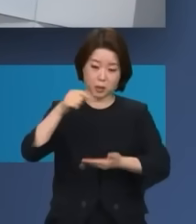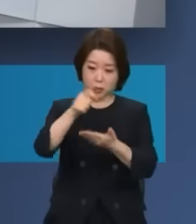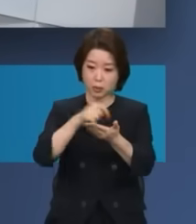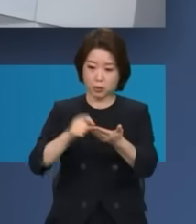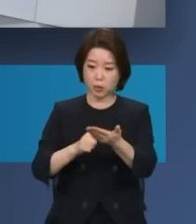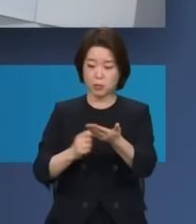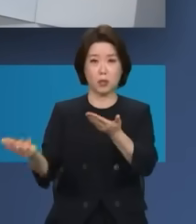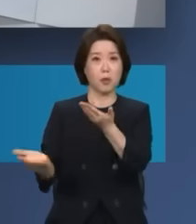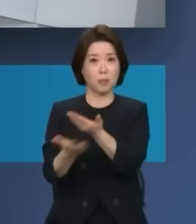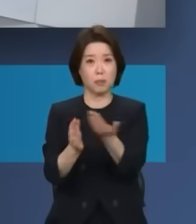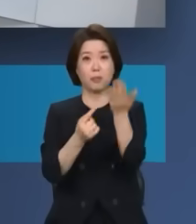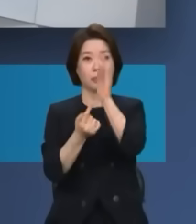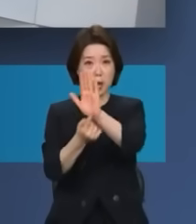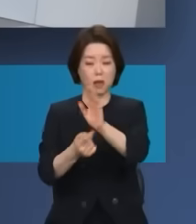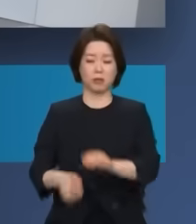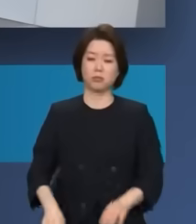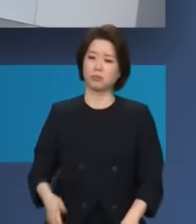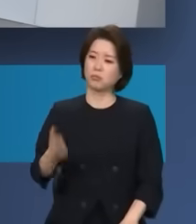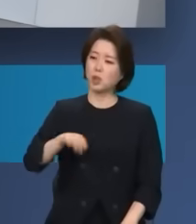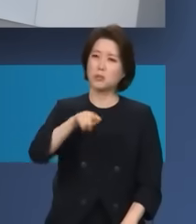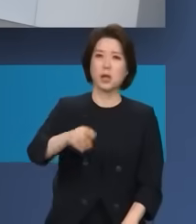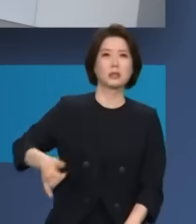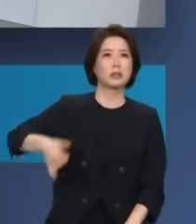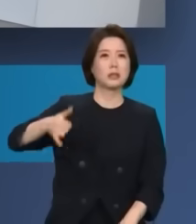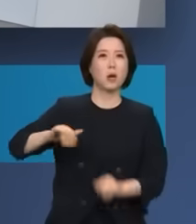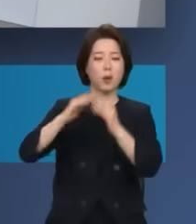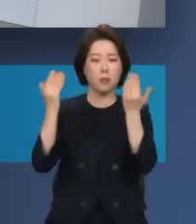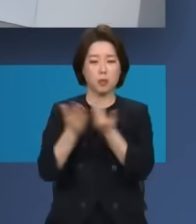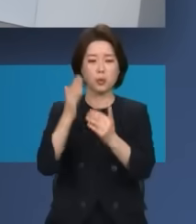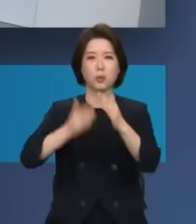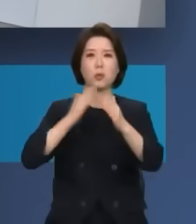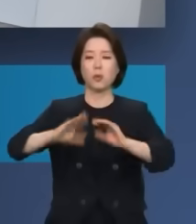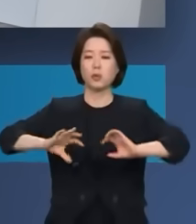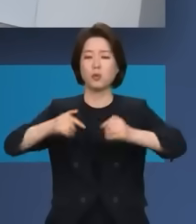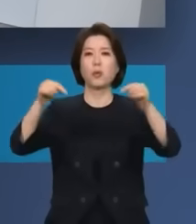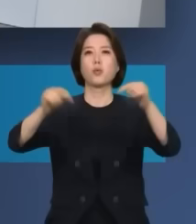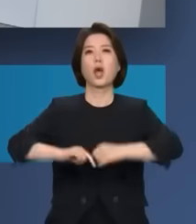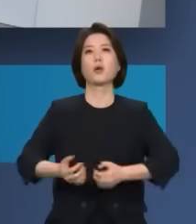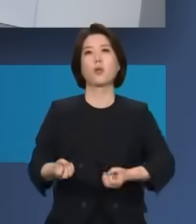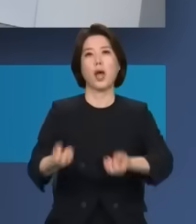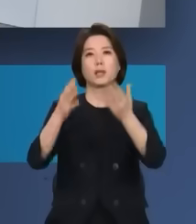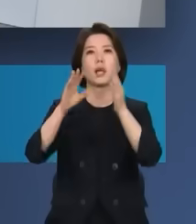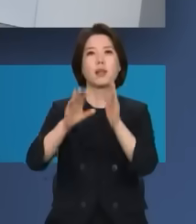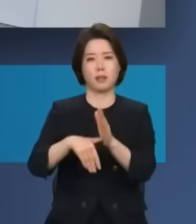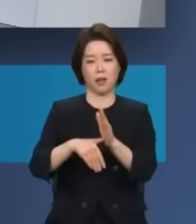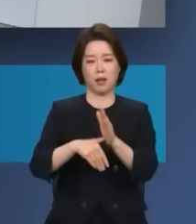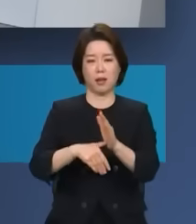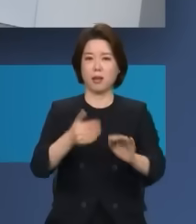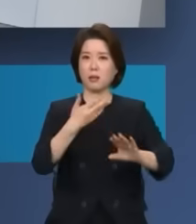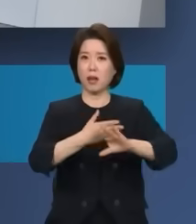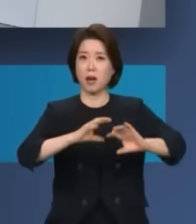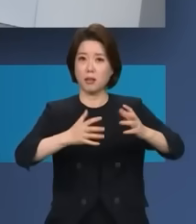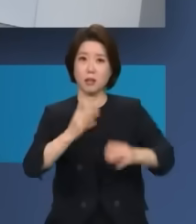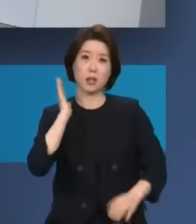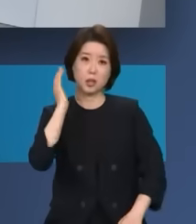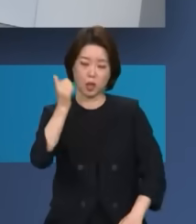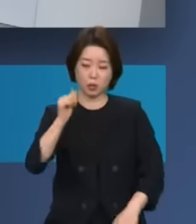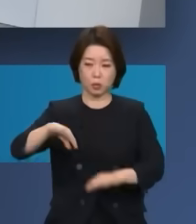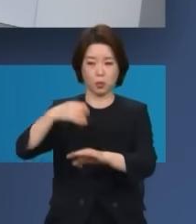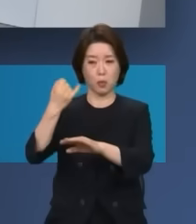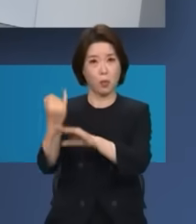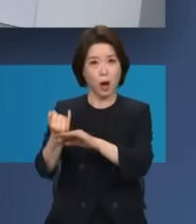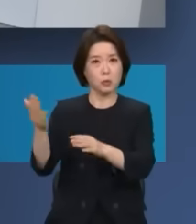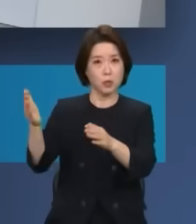확인됐습니다. 하지만 그 가방들은 모두 공식 외교 행사를 하며 외국 대통령이나 왕비 같은 정상급으로부터 받은